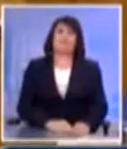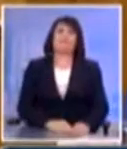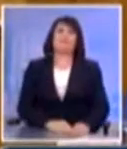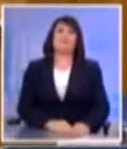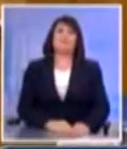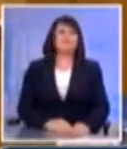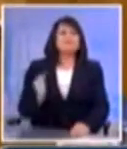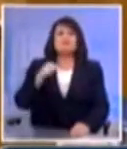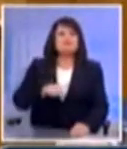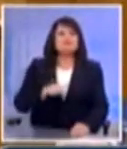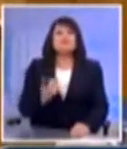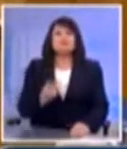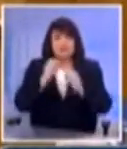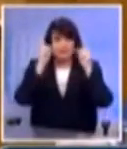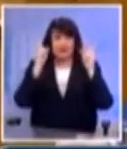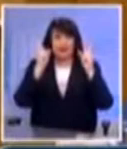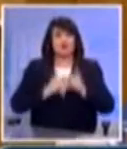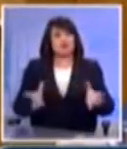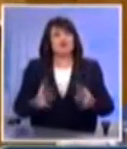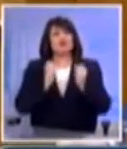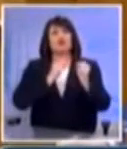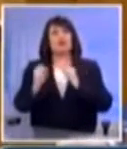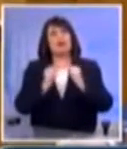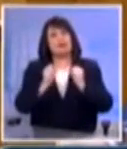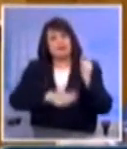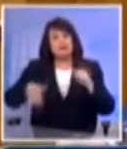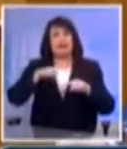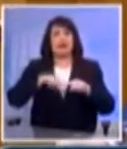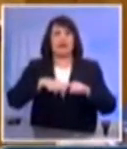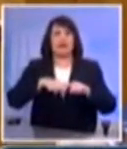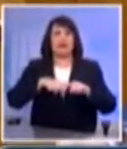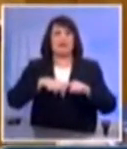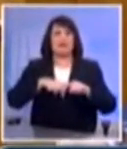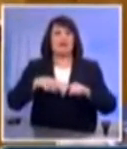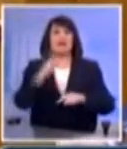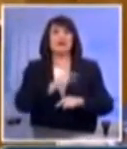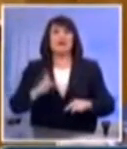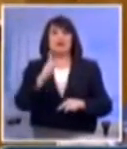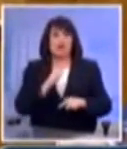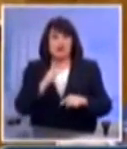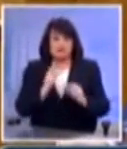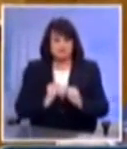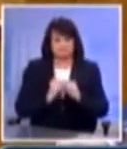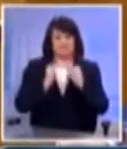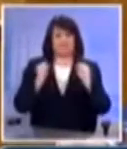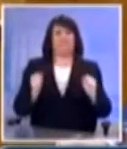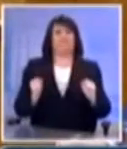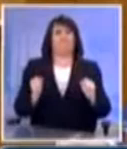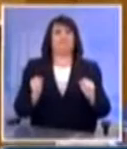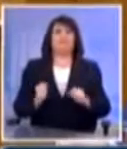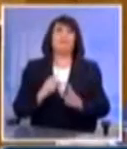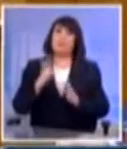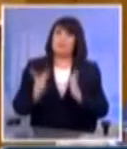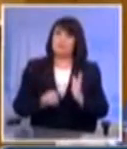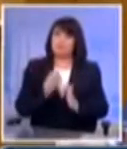Και είμαστε εδώ για να βγάλουμε επιτέλους τη χώρα από την κρίση, αλλά με την κοινωνία όρθια. Και για πρώτη